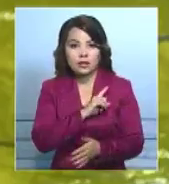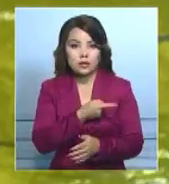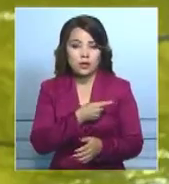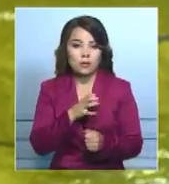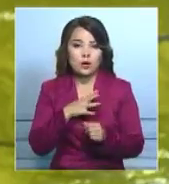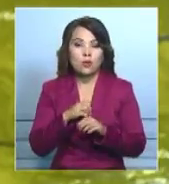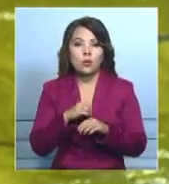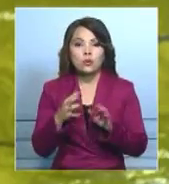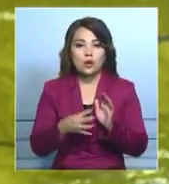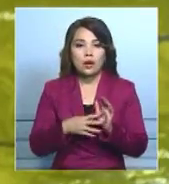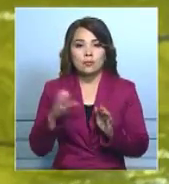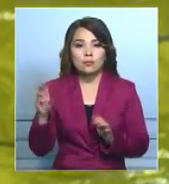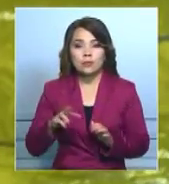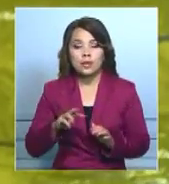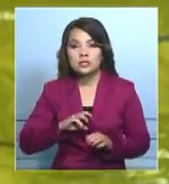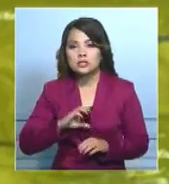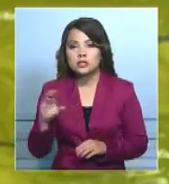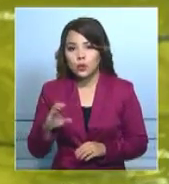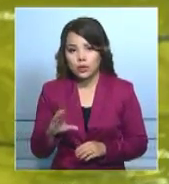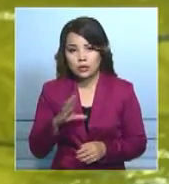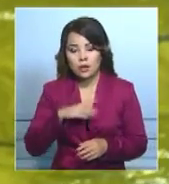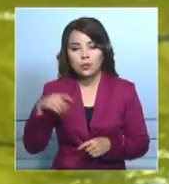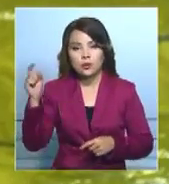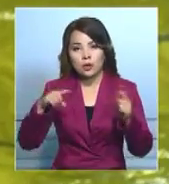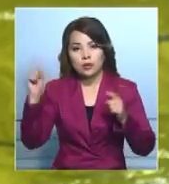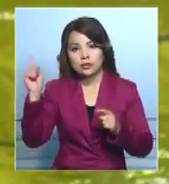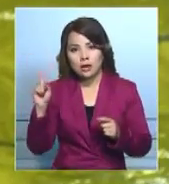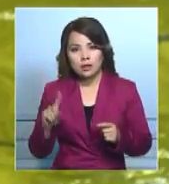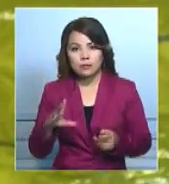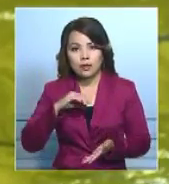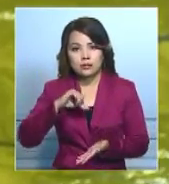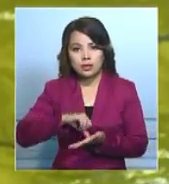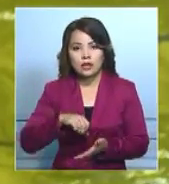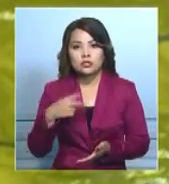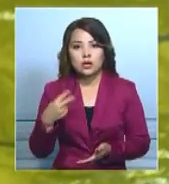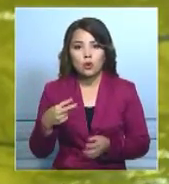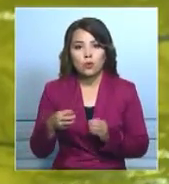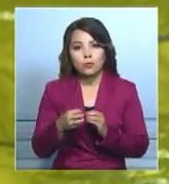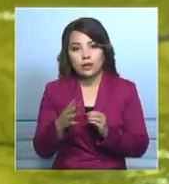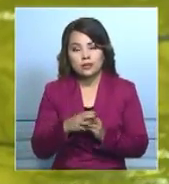9-14 метр секунд, және найзағай кезінде екпіні 15-20 метр секундқа дейін жетеді.